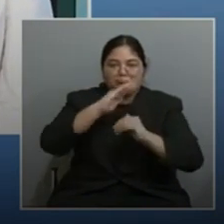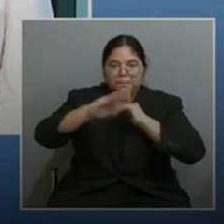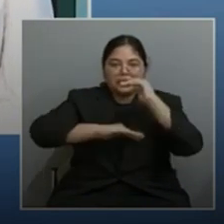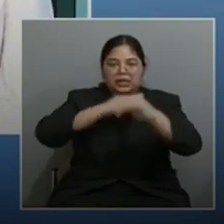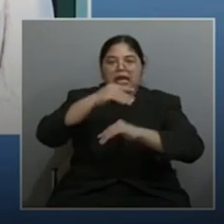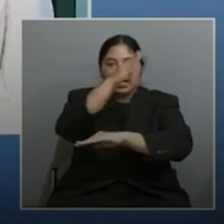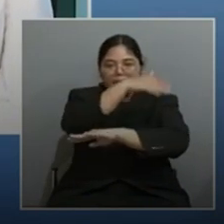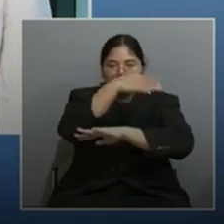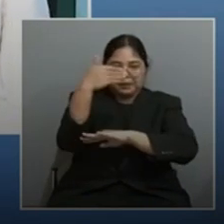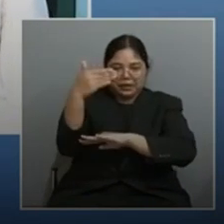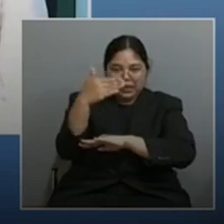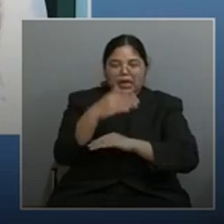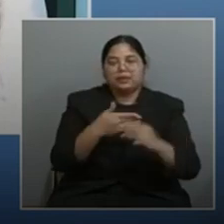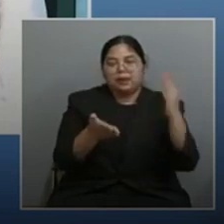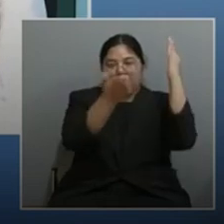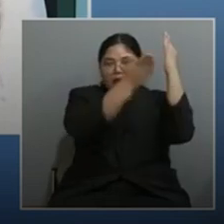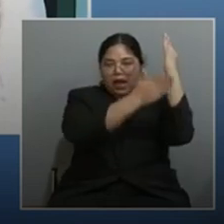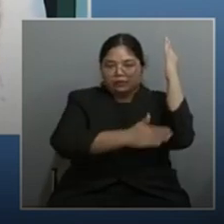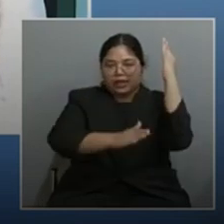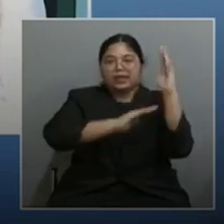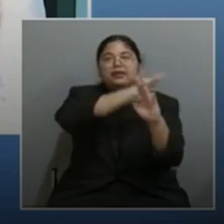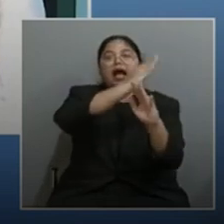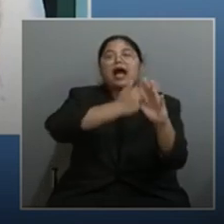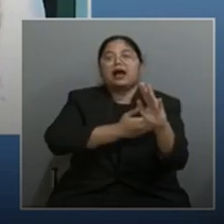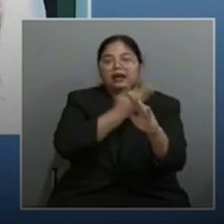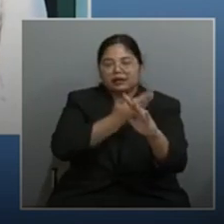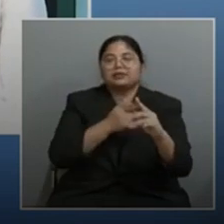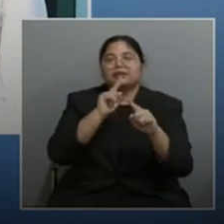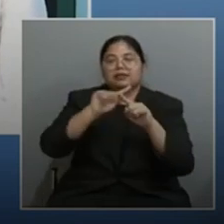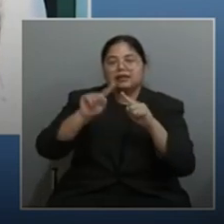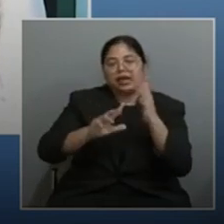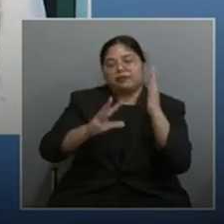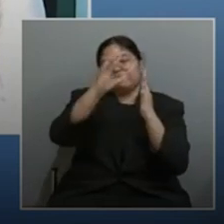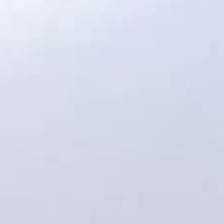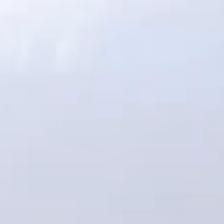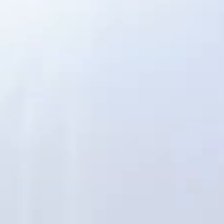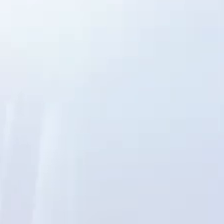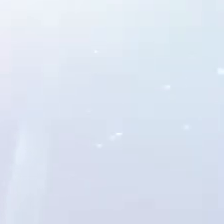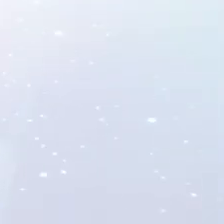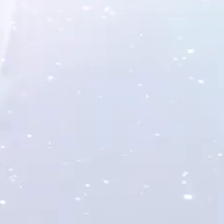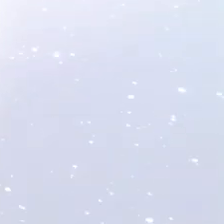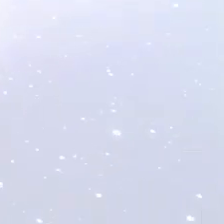กับเท